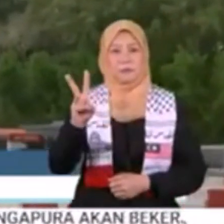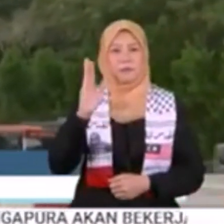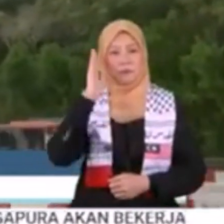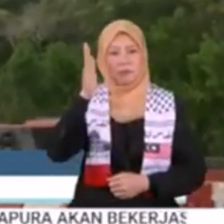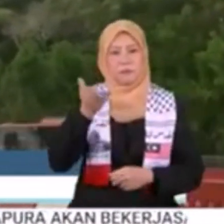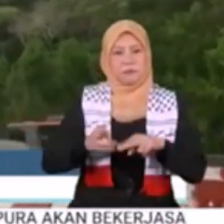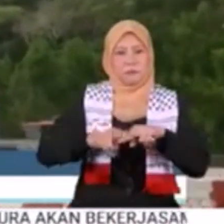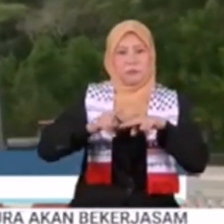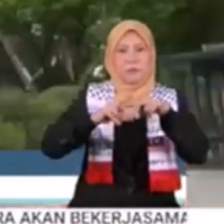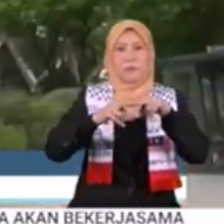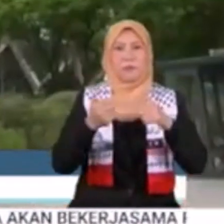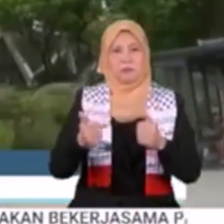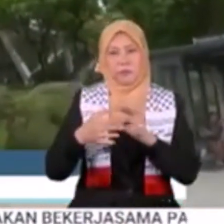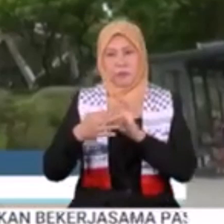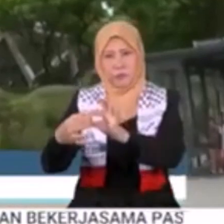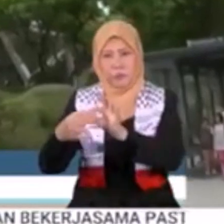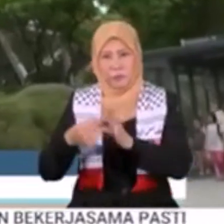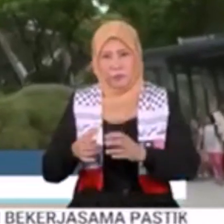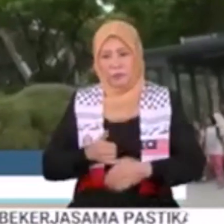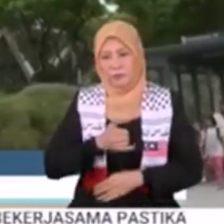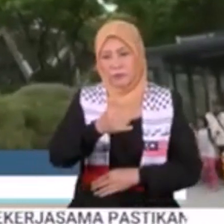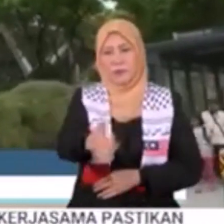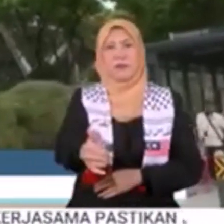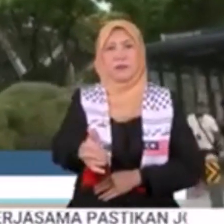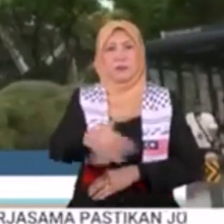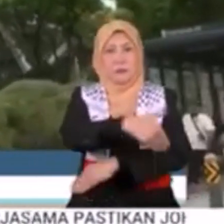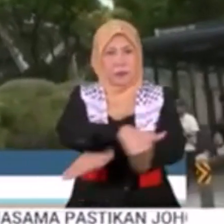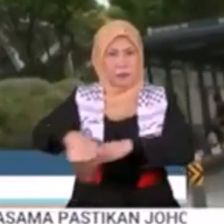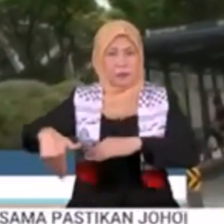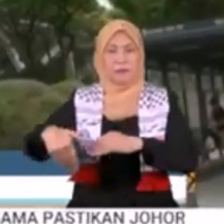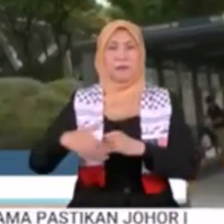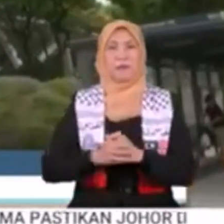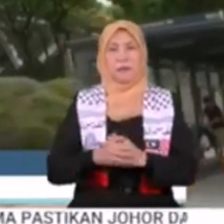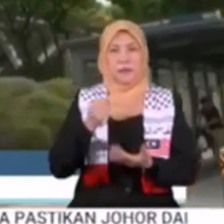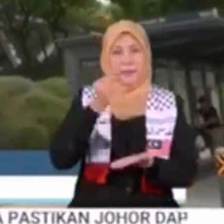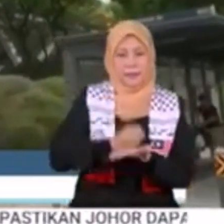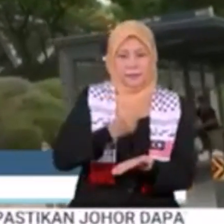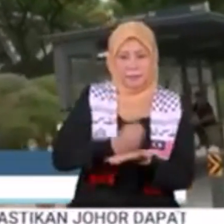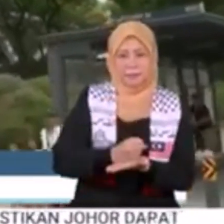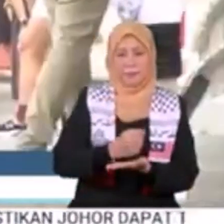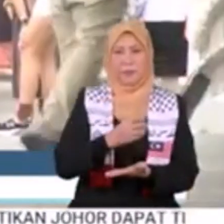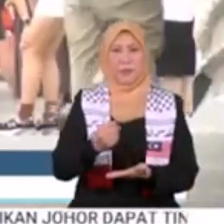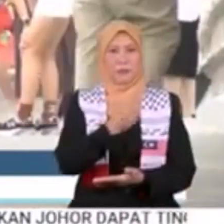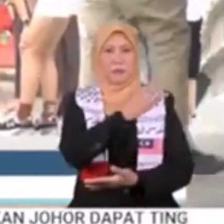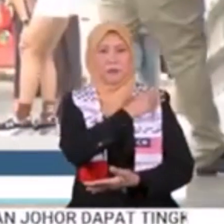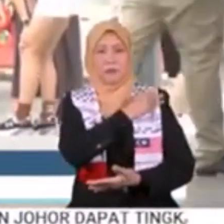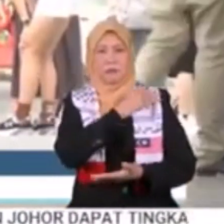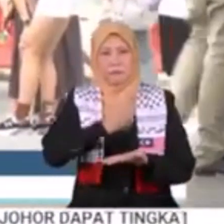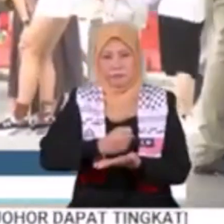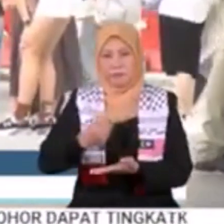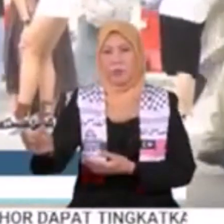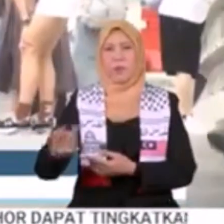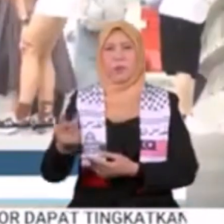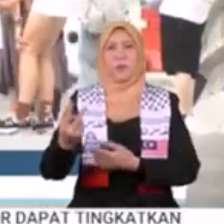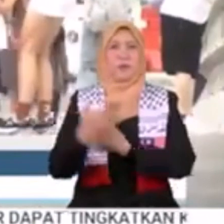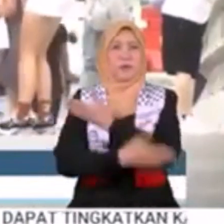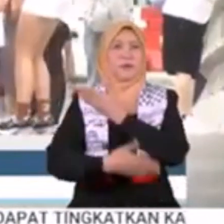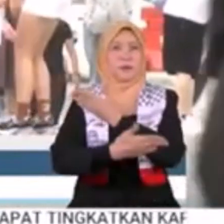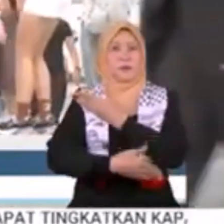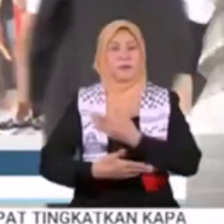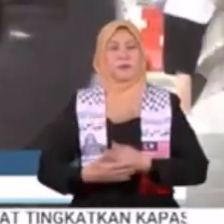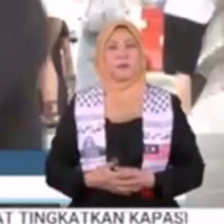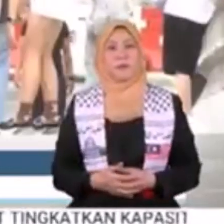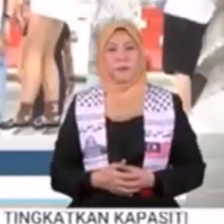menyumbang kepada peningkatan kesaling hubungan rentas sempadan selain melibatkan pemerkasaan kustom dan imigresen di kedua-dua negara.